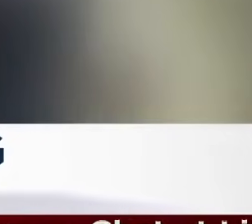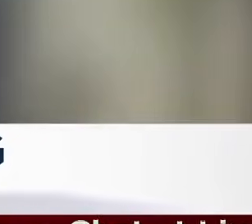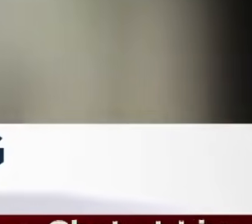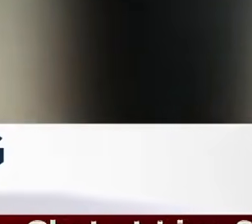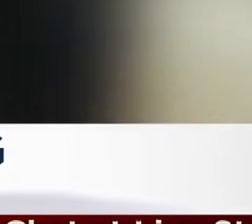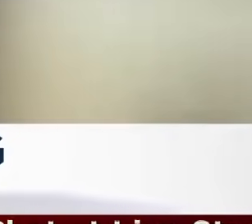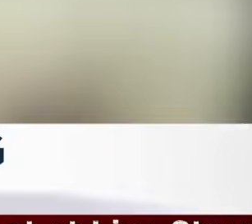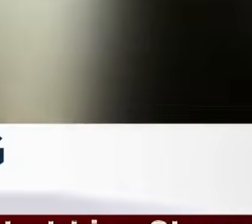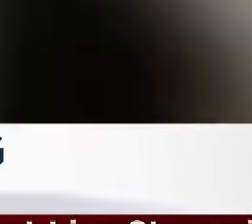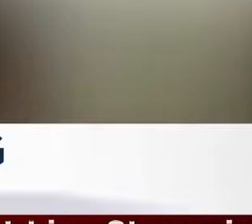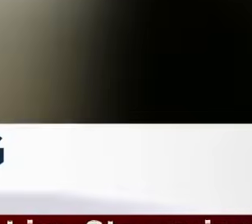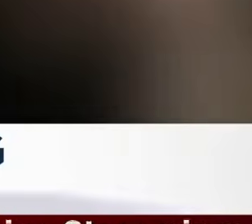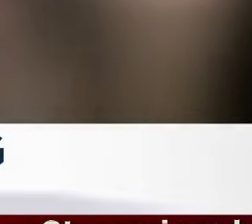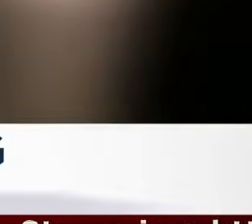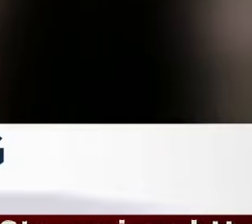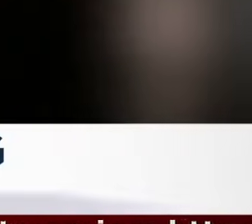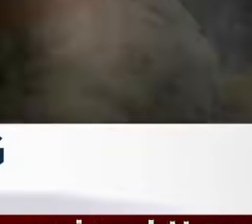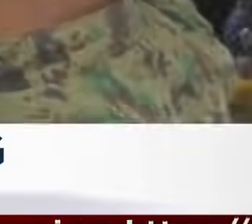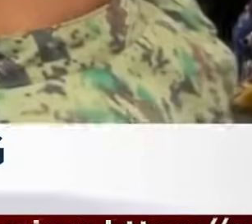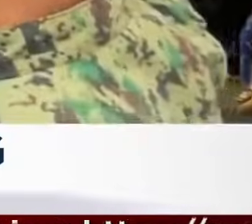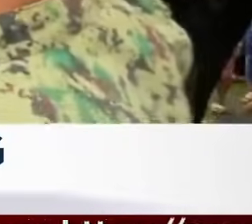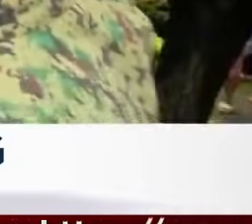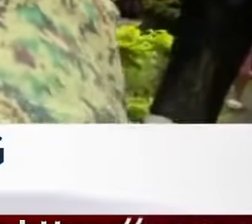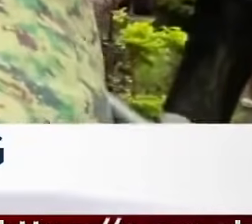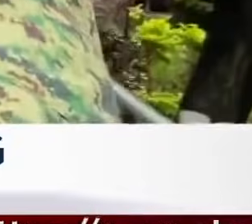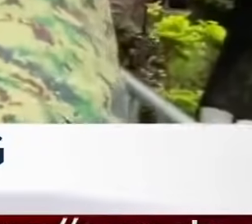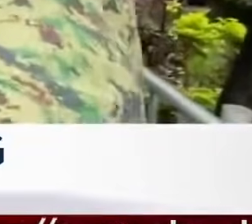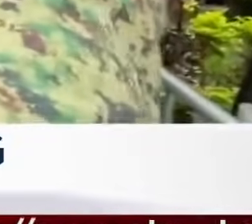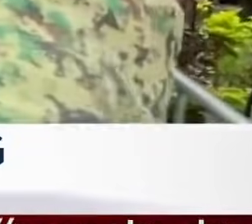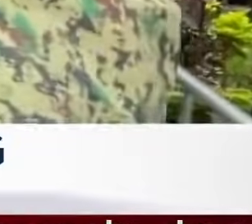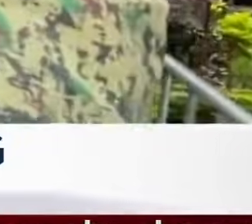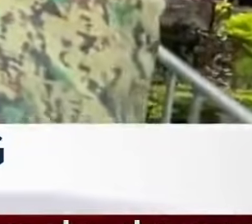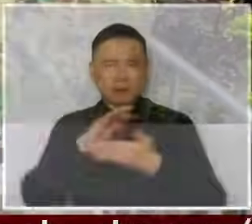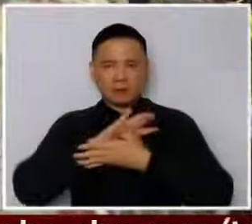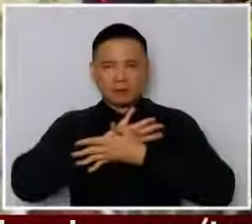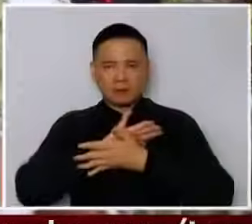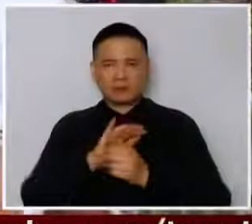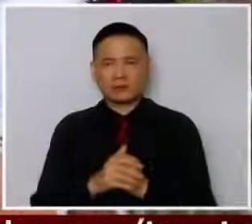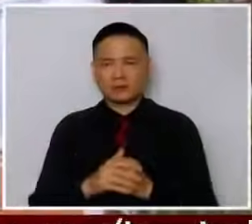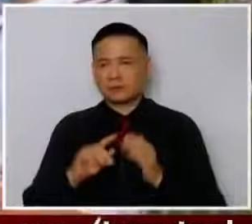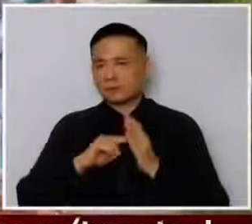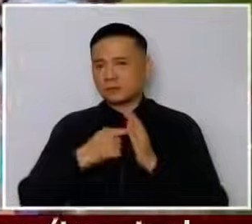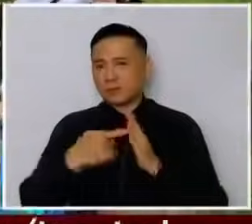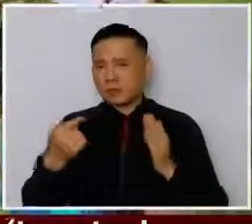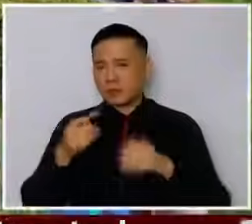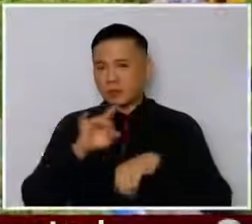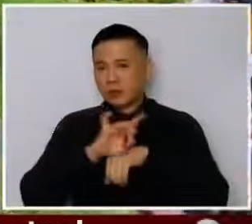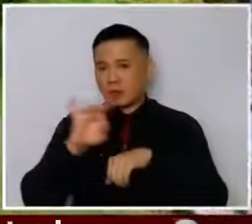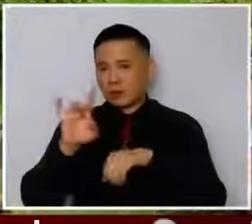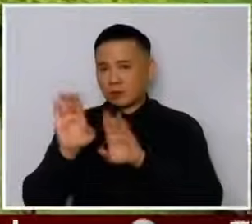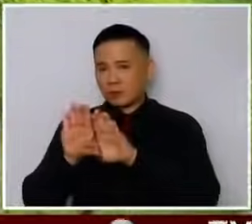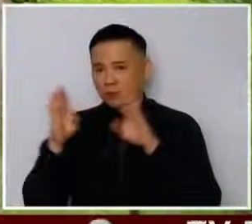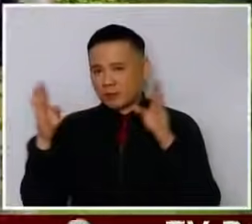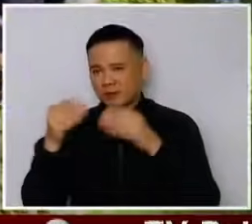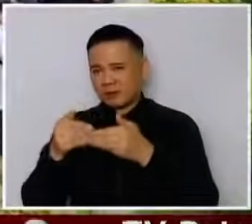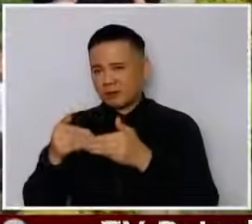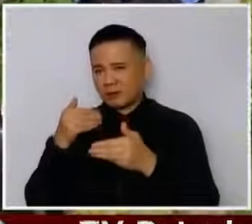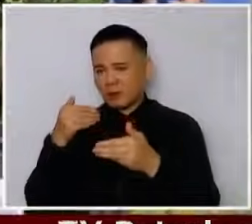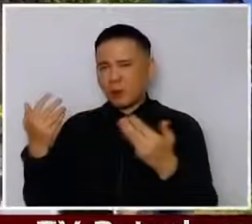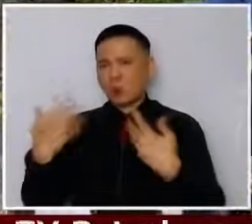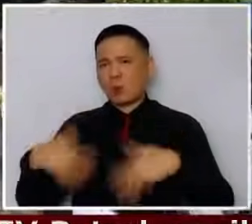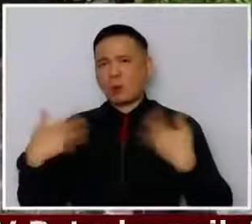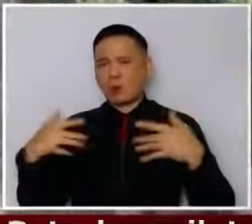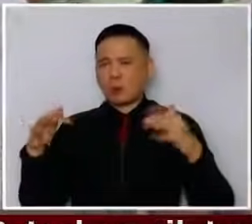makauna sa first dose ng bakuna kontra COVID-19. Nang simulan ang pagbabakuna bago mag-alas 8 ng umaga, sobra-sobra na ang bilang ng